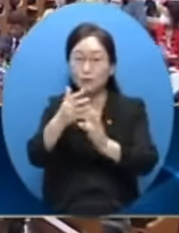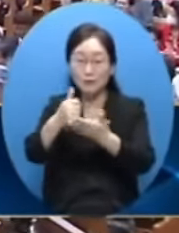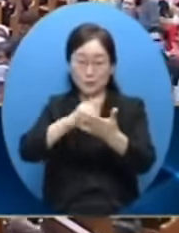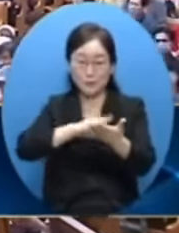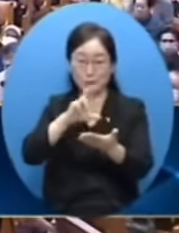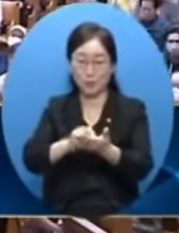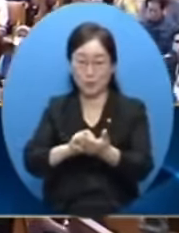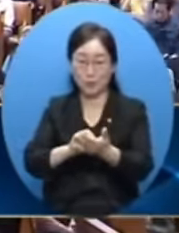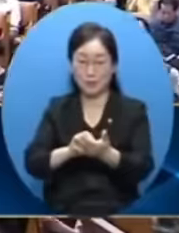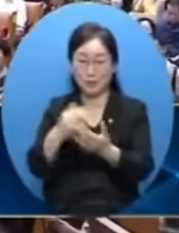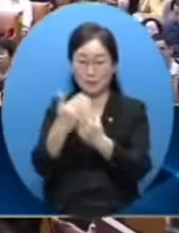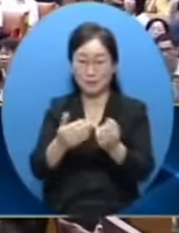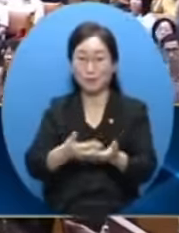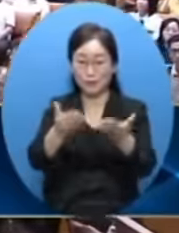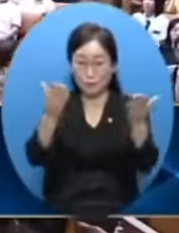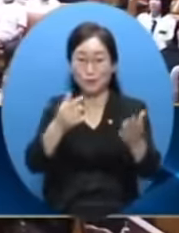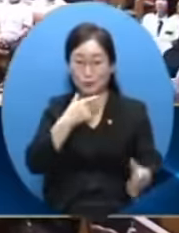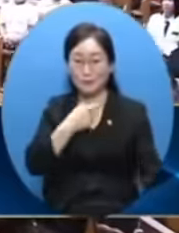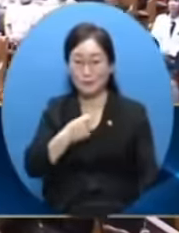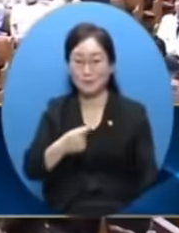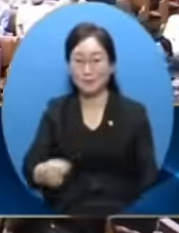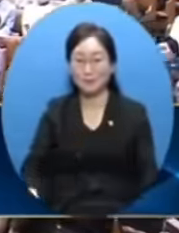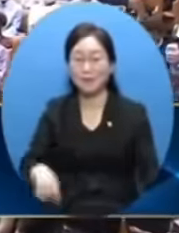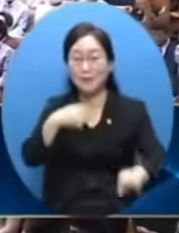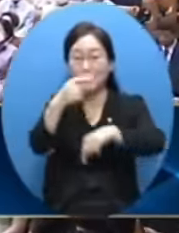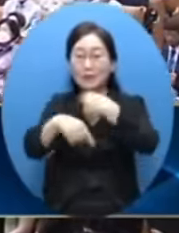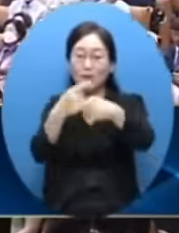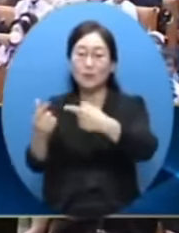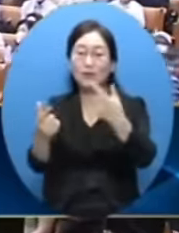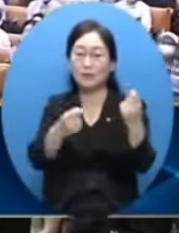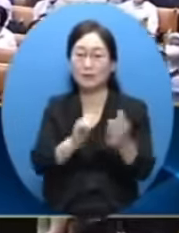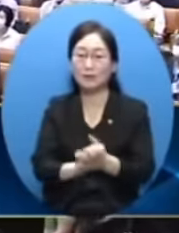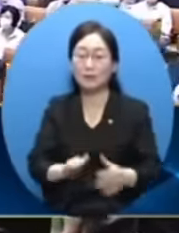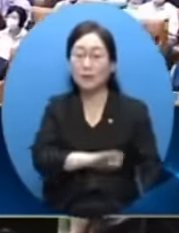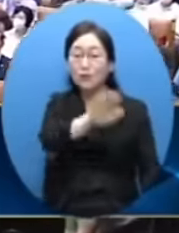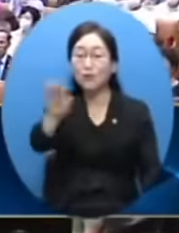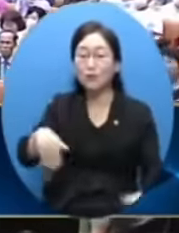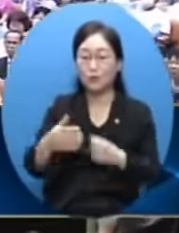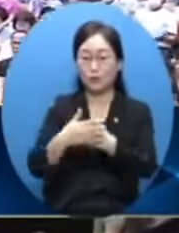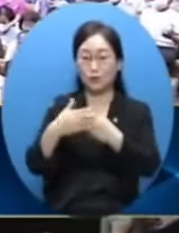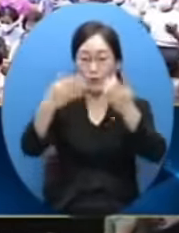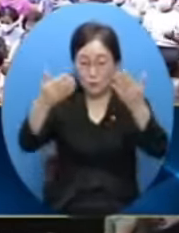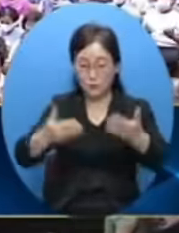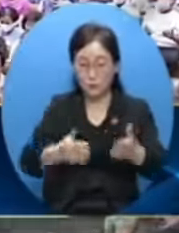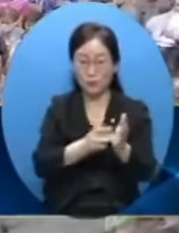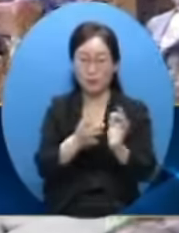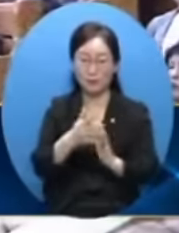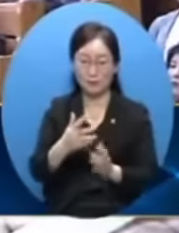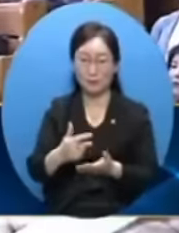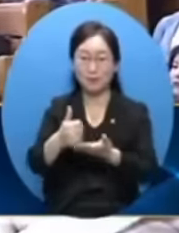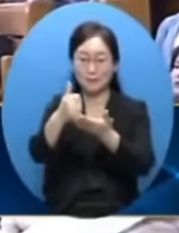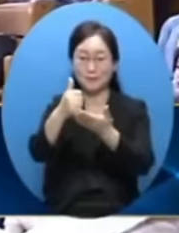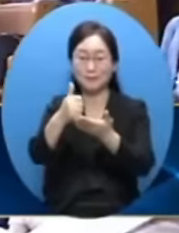제목으로 함께 말씀의 은혜를 나누기 원합니다. 제목을 한번 크게 따라해 주시기 바랍니다. 우리를 도우시는 예수님,